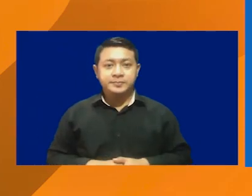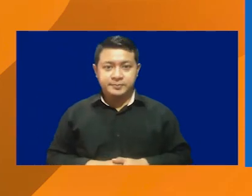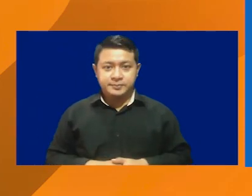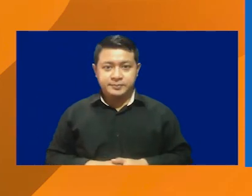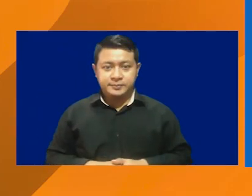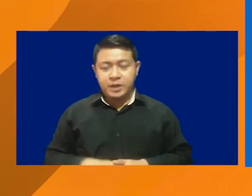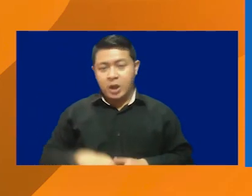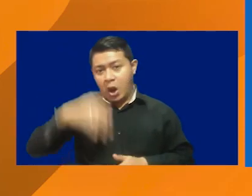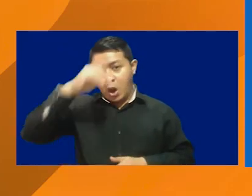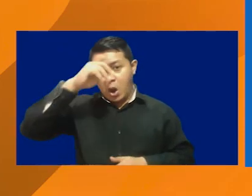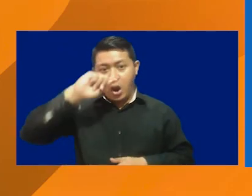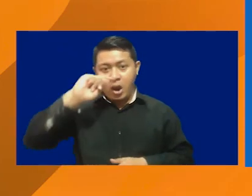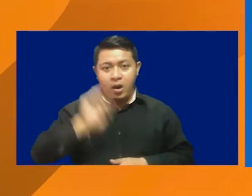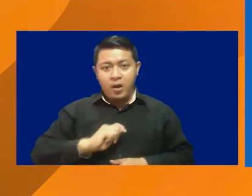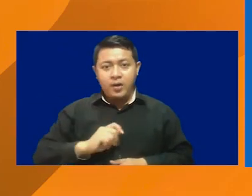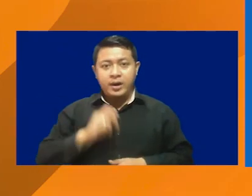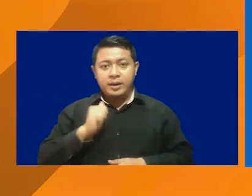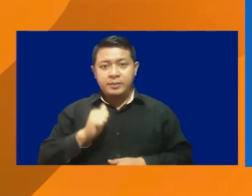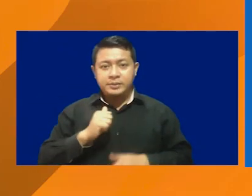atas karya-karyanya.